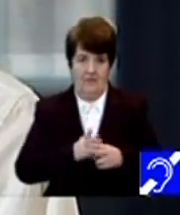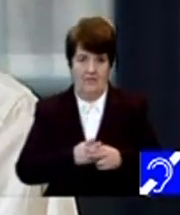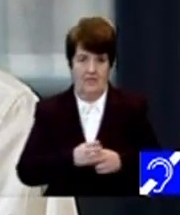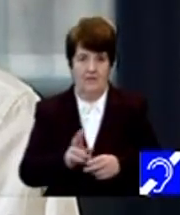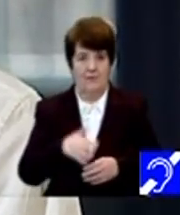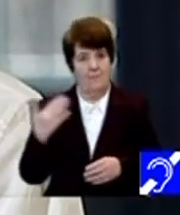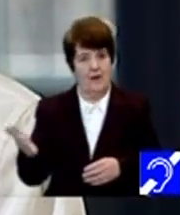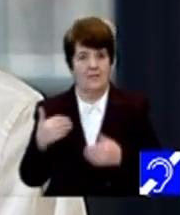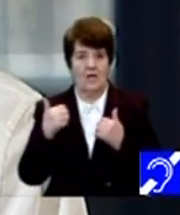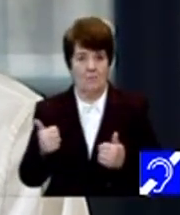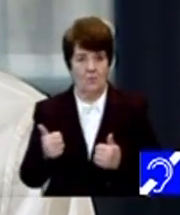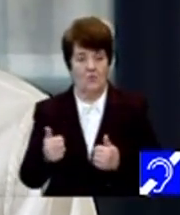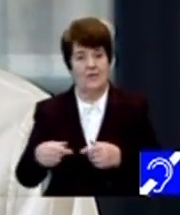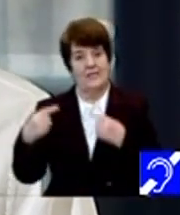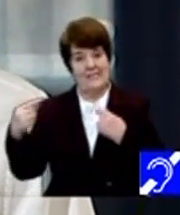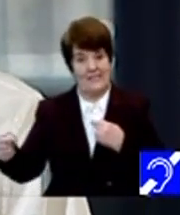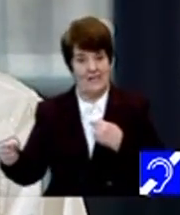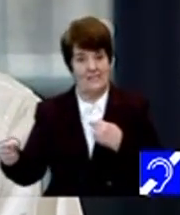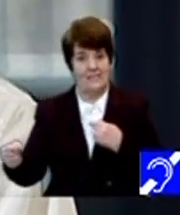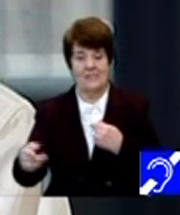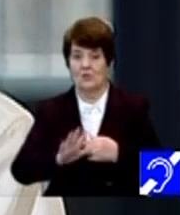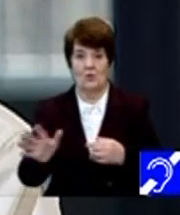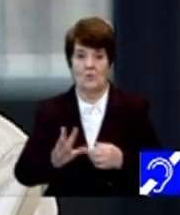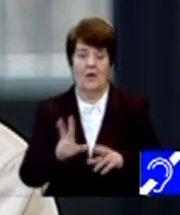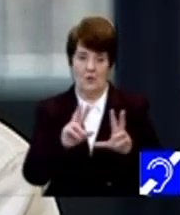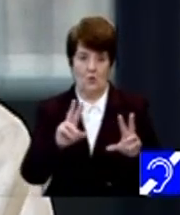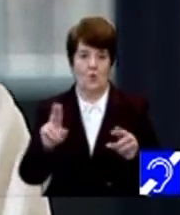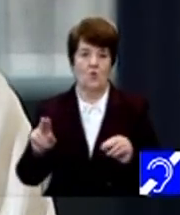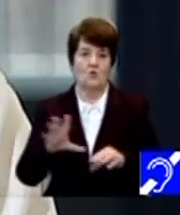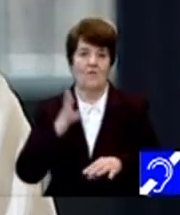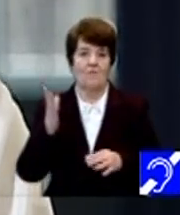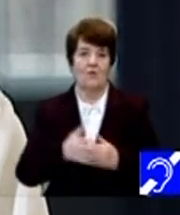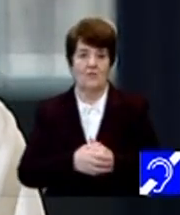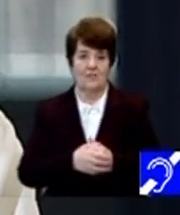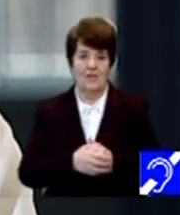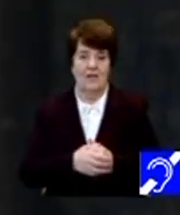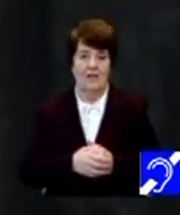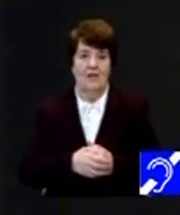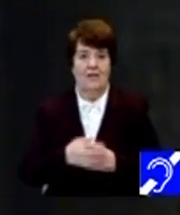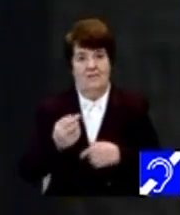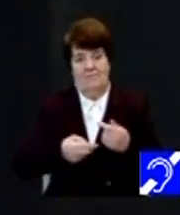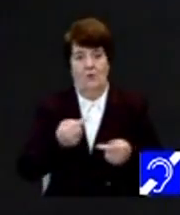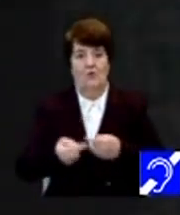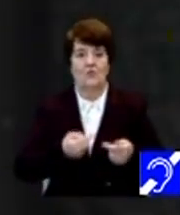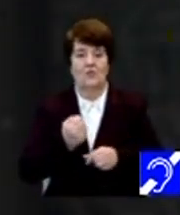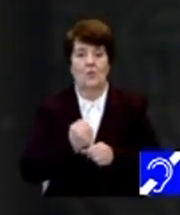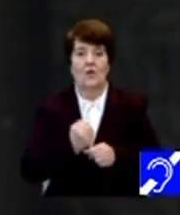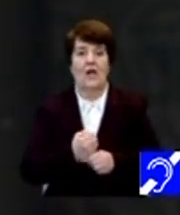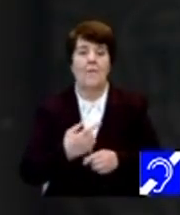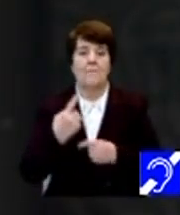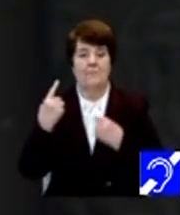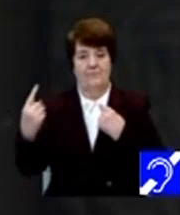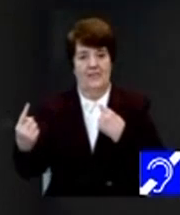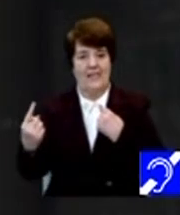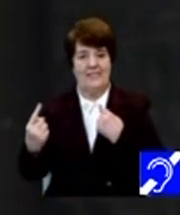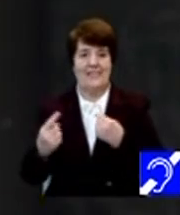afacerea? Păi partea bună e că suntem, lucrăm la distanță și nu prea. Deci noi am fost printre ei norocoși care n-am fost nevoiți să ne schimbăm procesele.